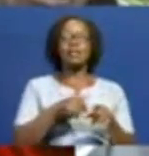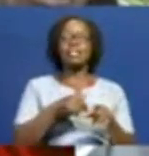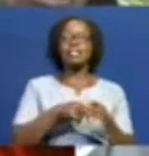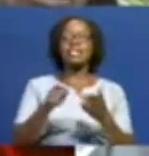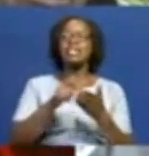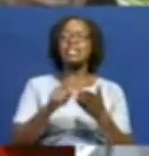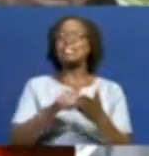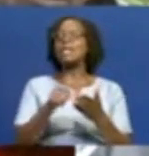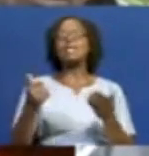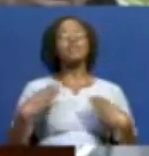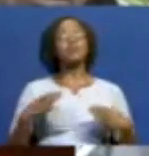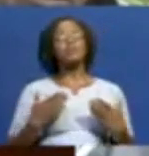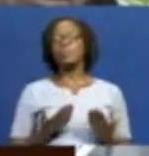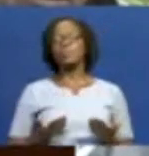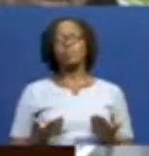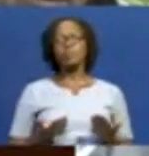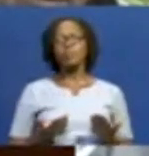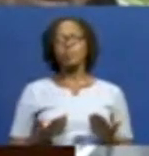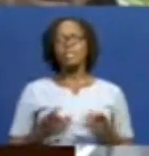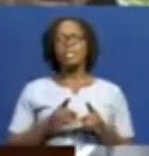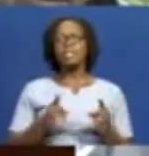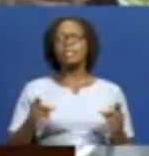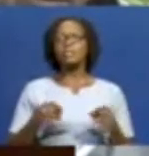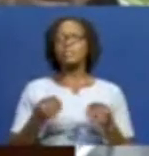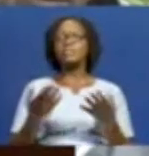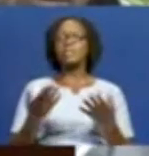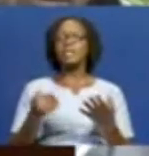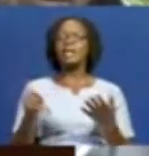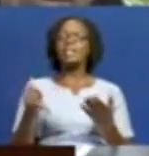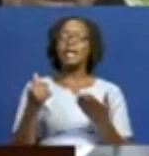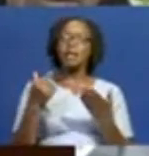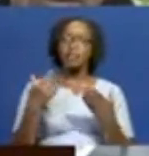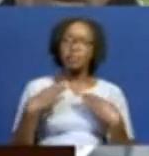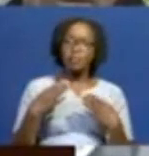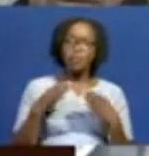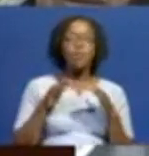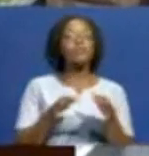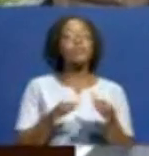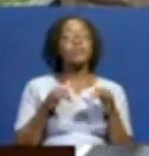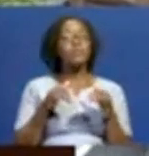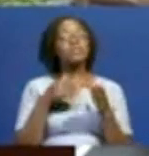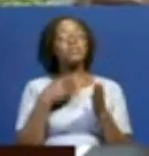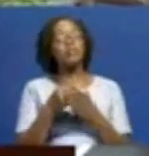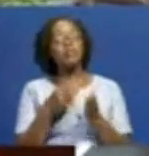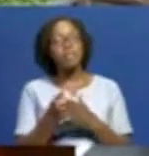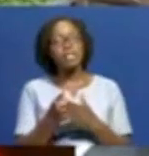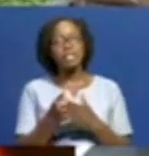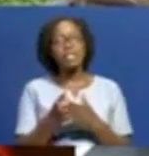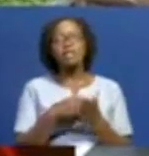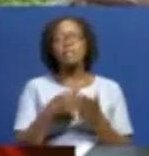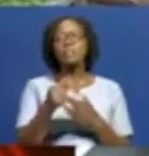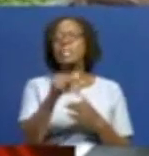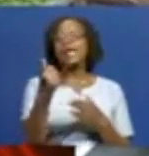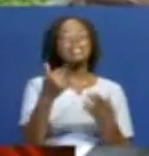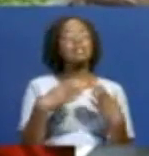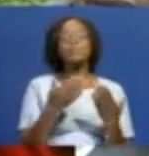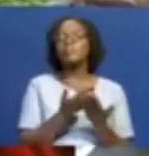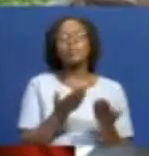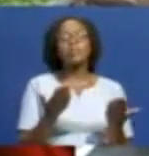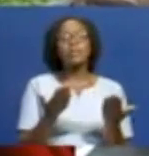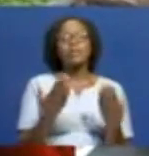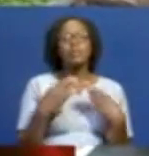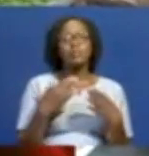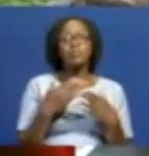zinaandikiwa watu wengine. Ploti zinaandikiwa watu wengine. Sisi tuangojea pesa. Pesa zinaandikiwa watu wengine. Watu